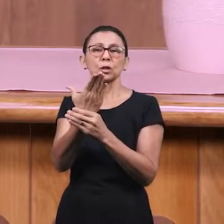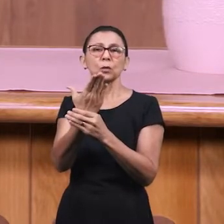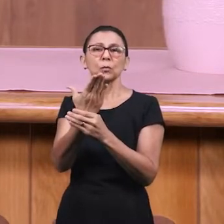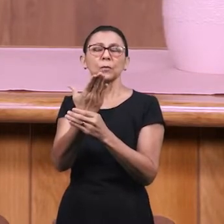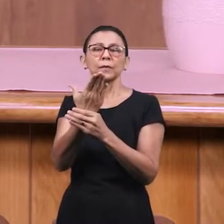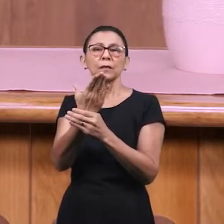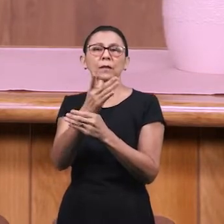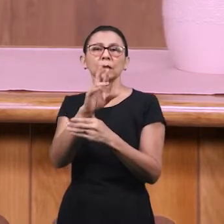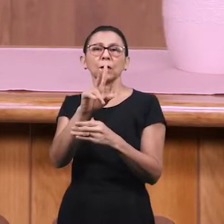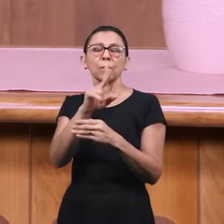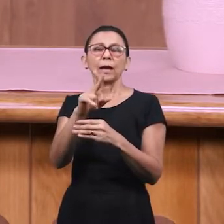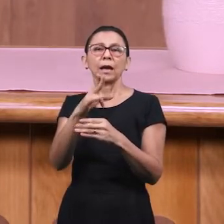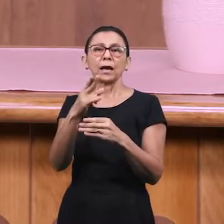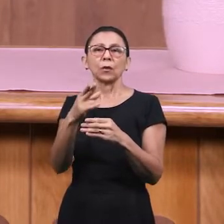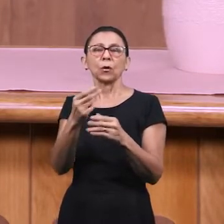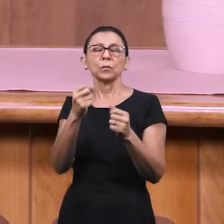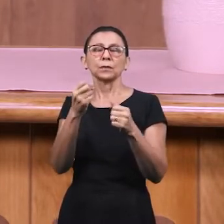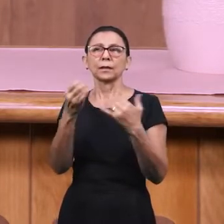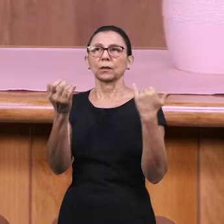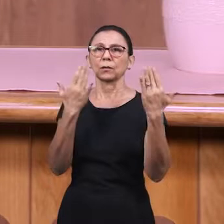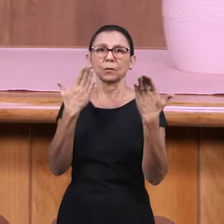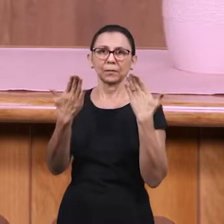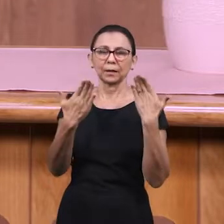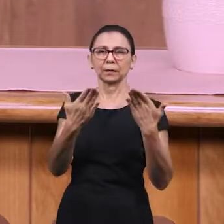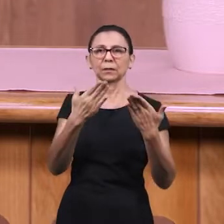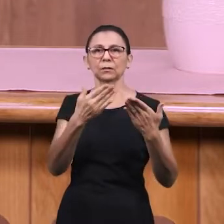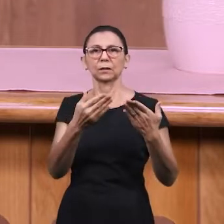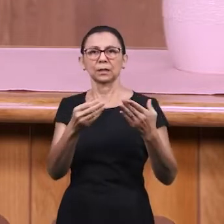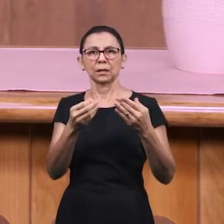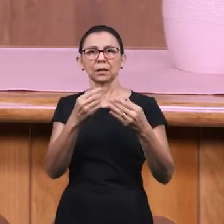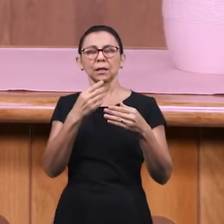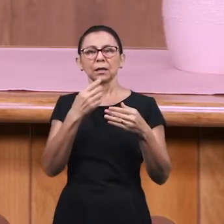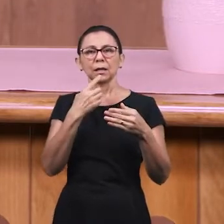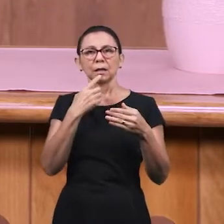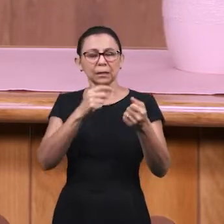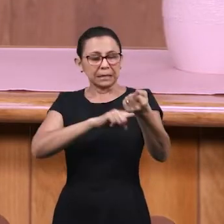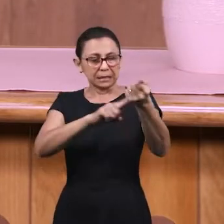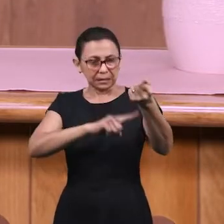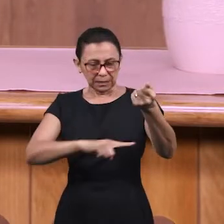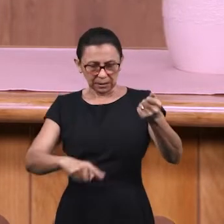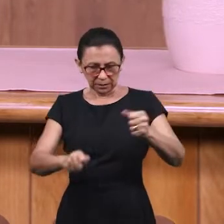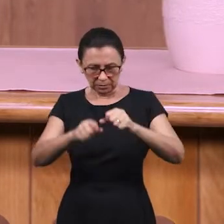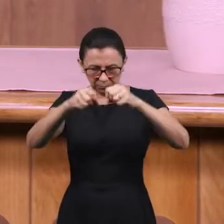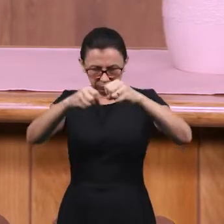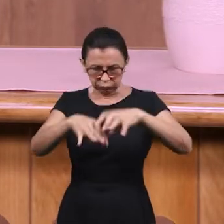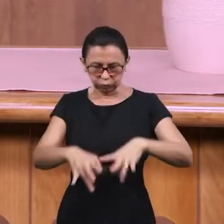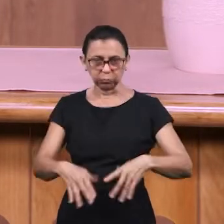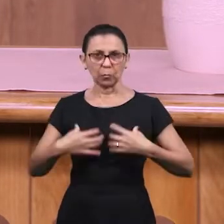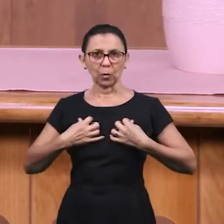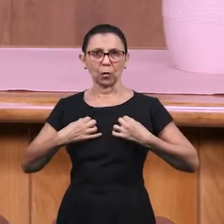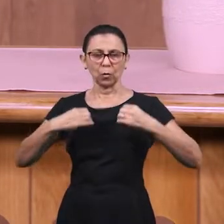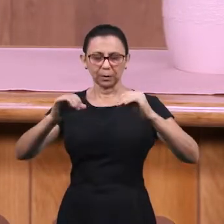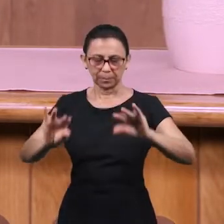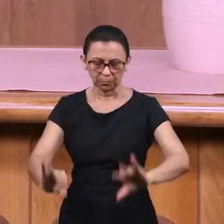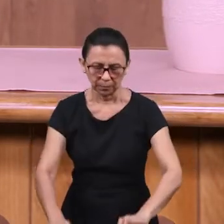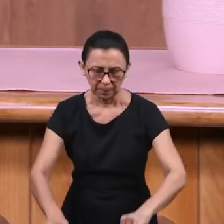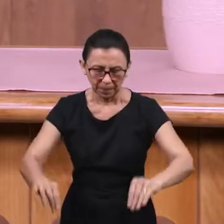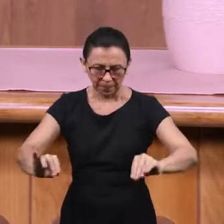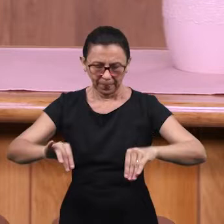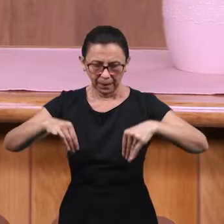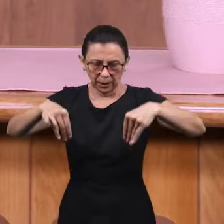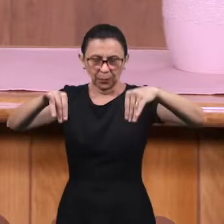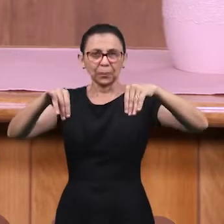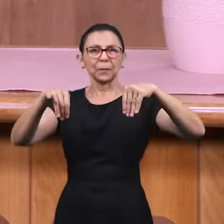Итак, одежды, да, покрытые кровью. Кто этот муж?